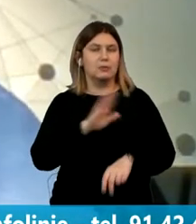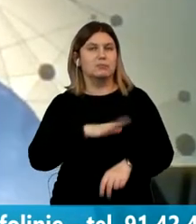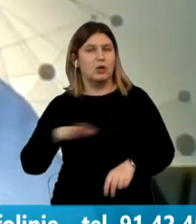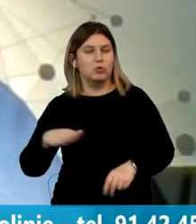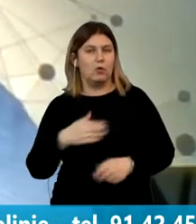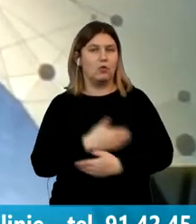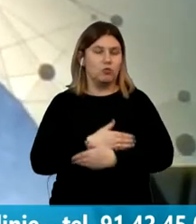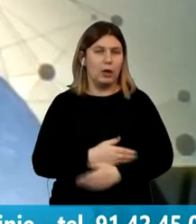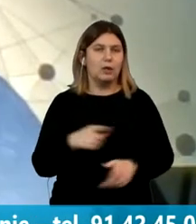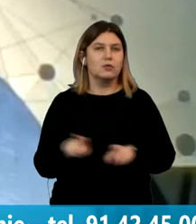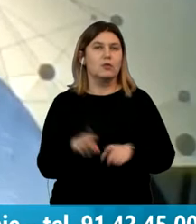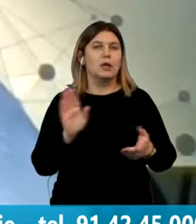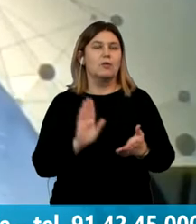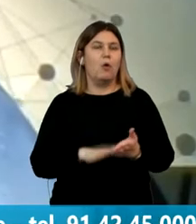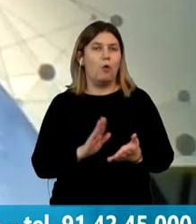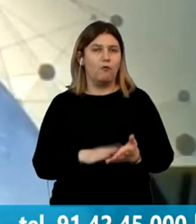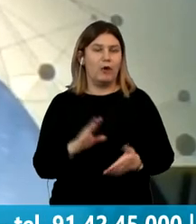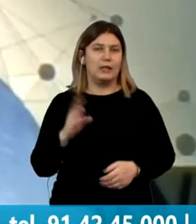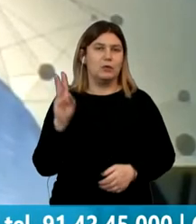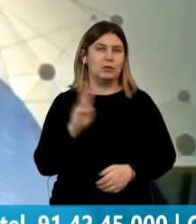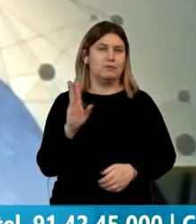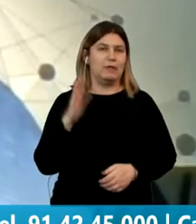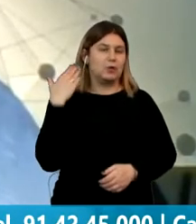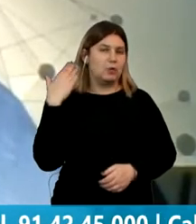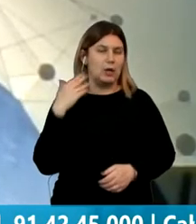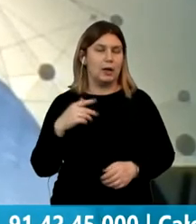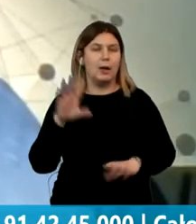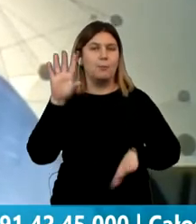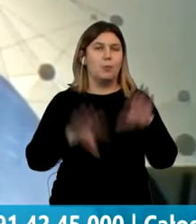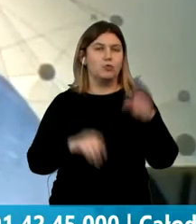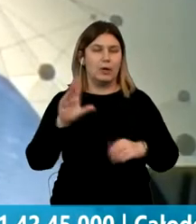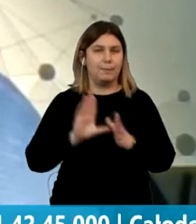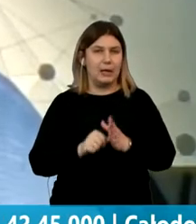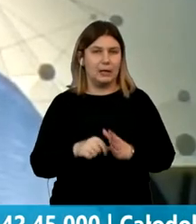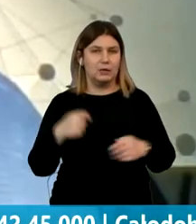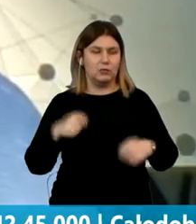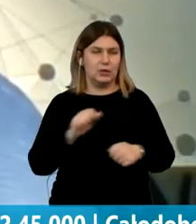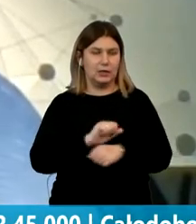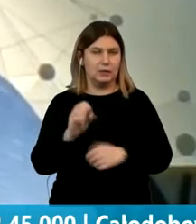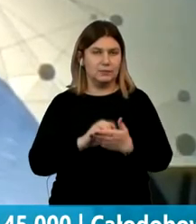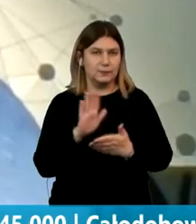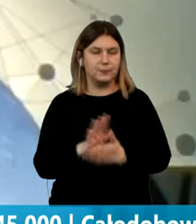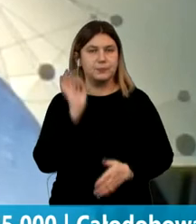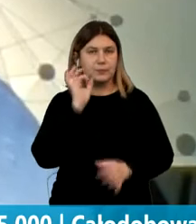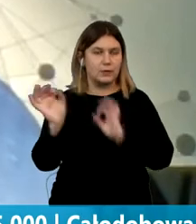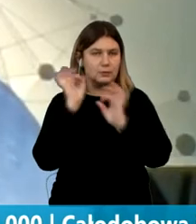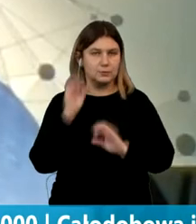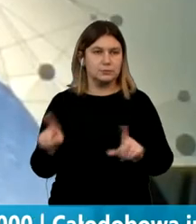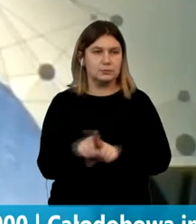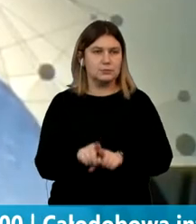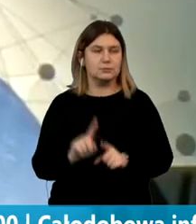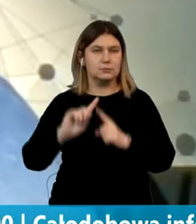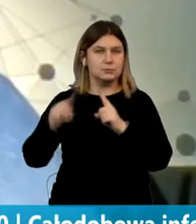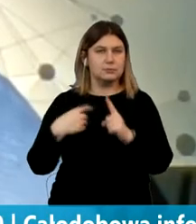również uchwalonego we wtorek budżetu miasta Szczecina, gdzie to zadanie się znajduje. Dobra informacja przyszła też do nas z